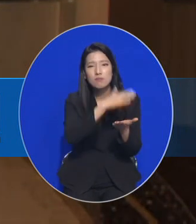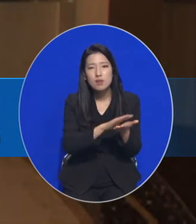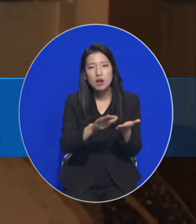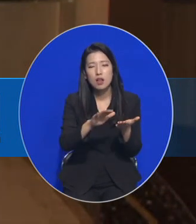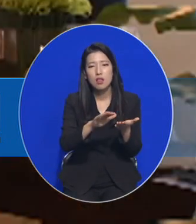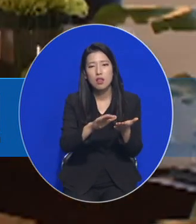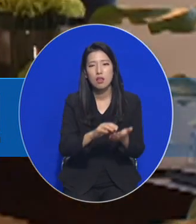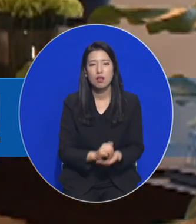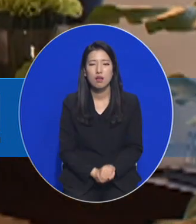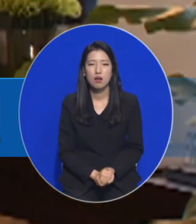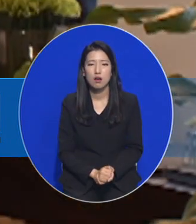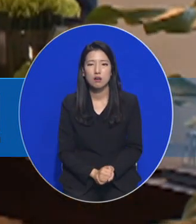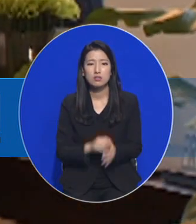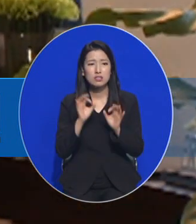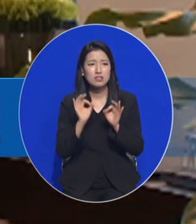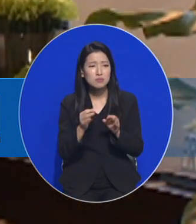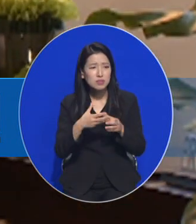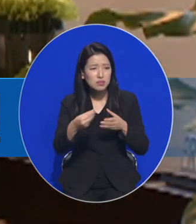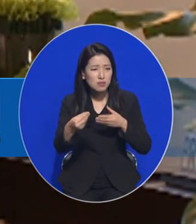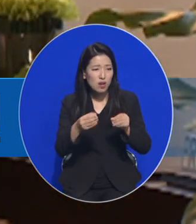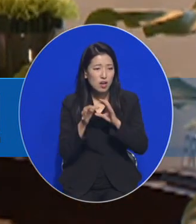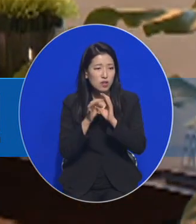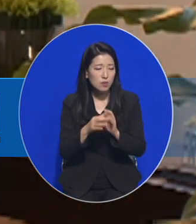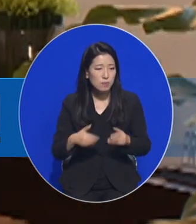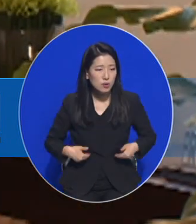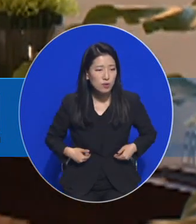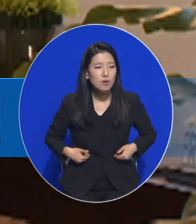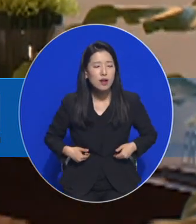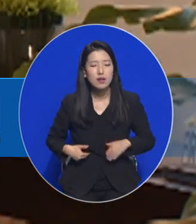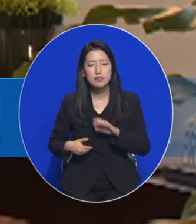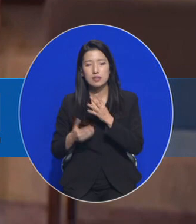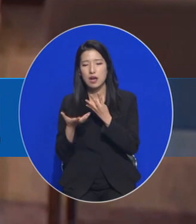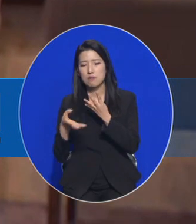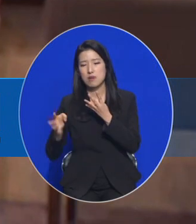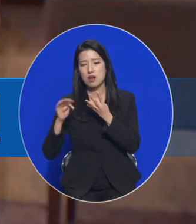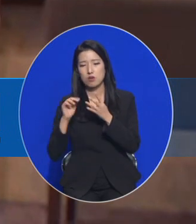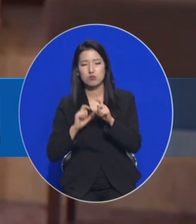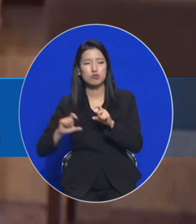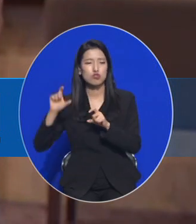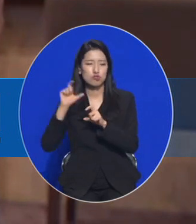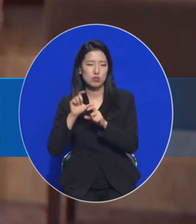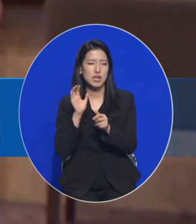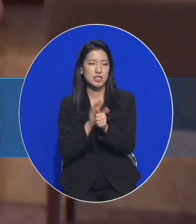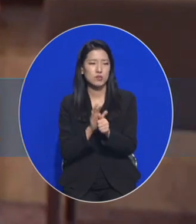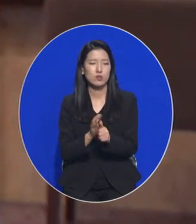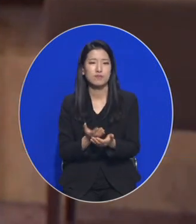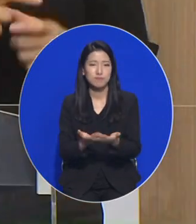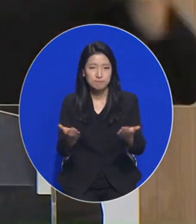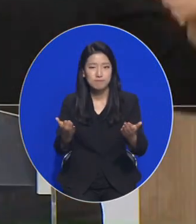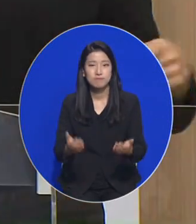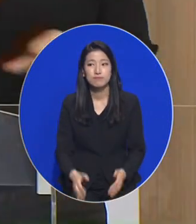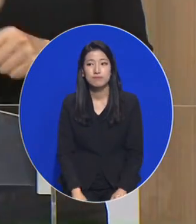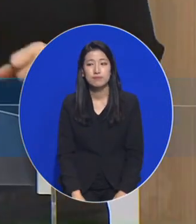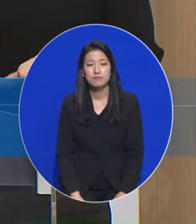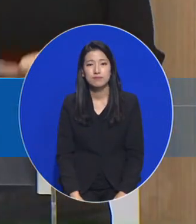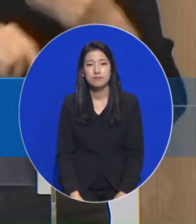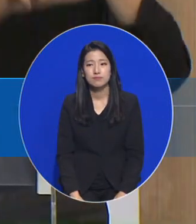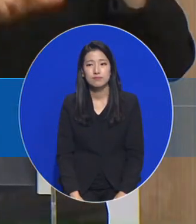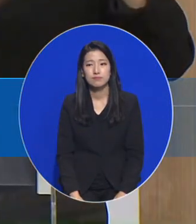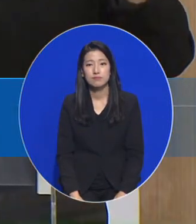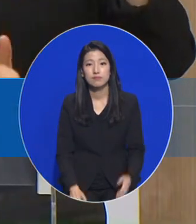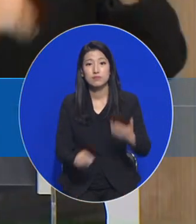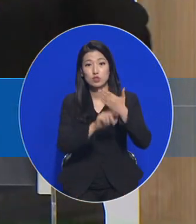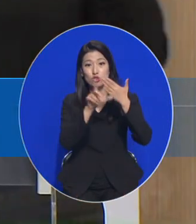관광업계 금융지원이 절실한 가운데 정부는 400억원의 금융 자금을 추가 지원하기로 했습니다 9월말